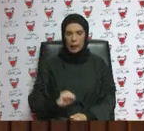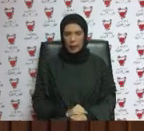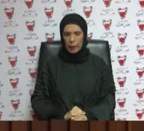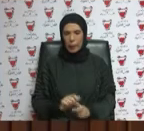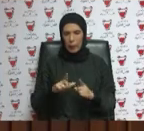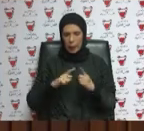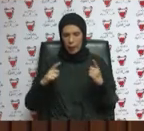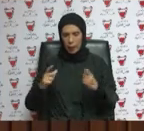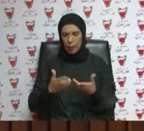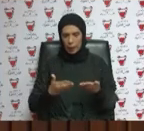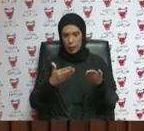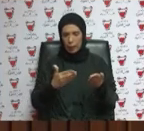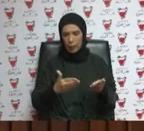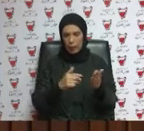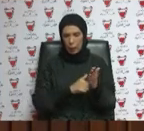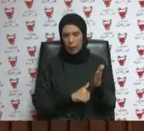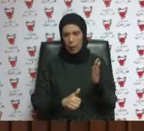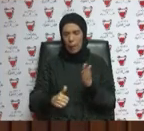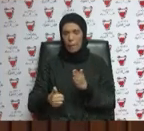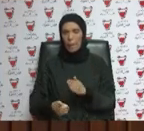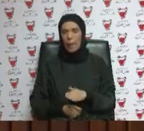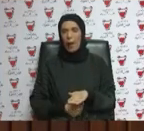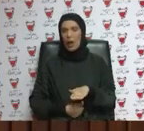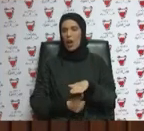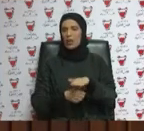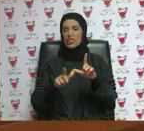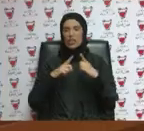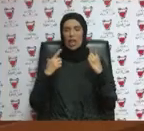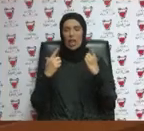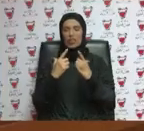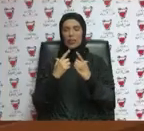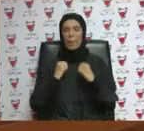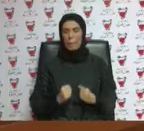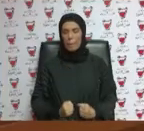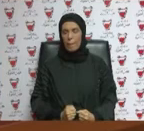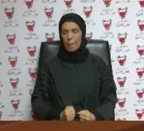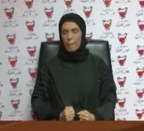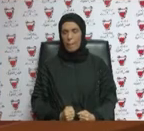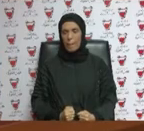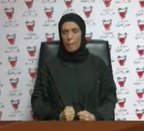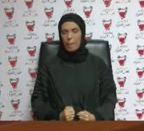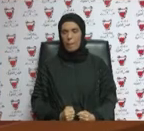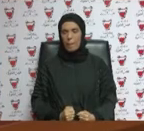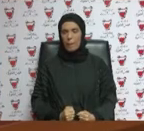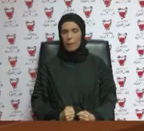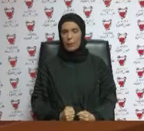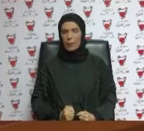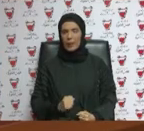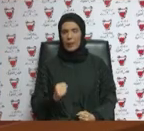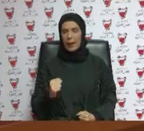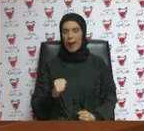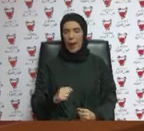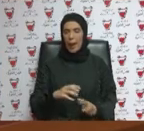لجنة الخدمات بقيادة الأخت الدكتورة جهاد الفاضل على هذه الروح